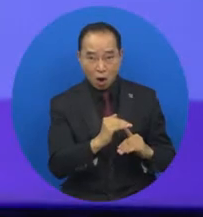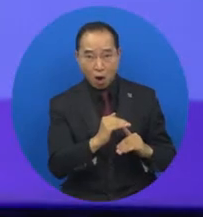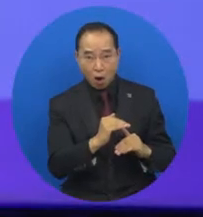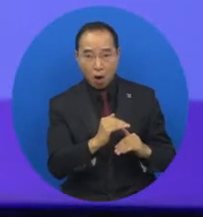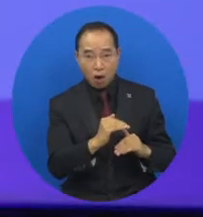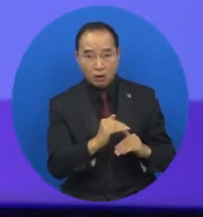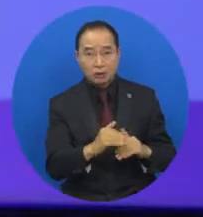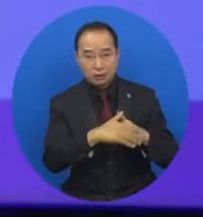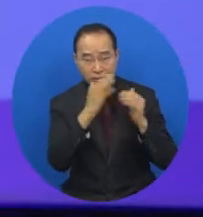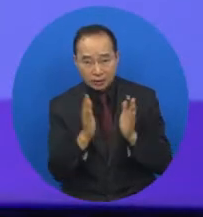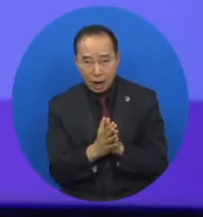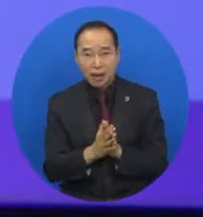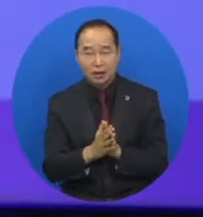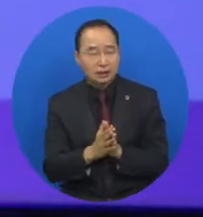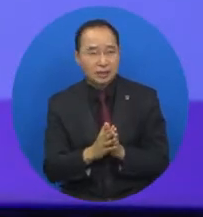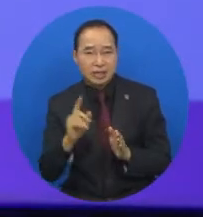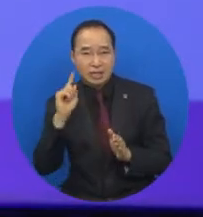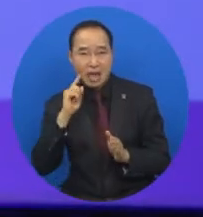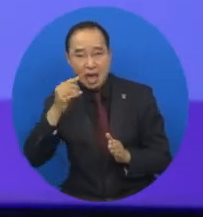과정들을 예술적으로